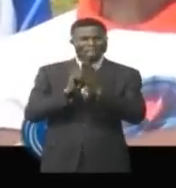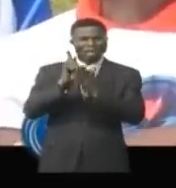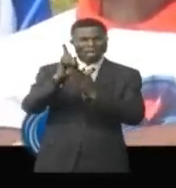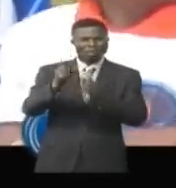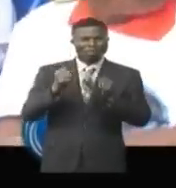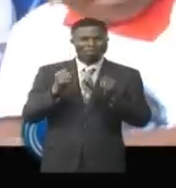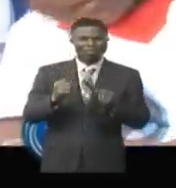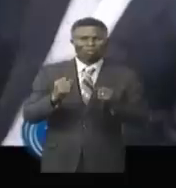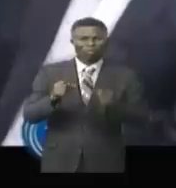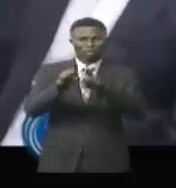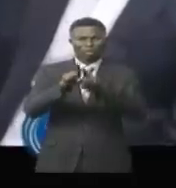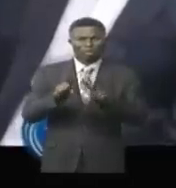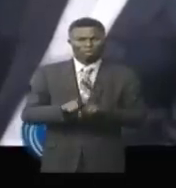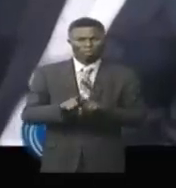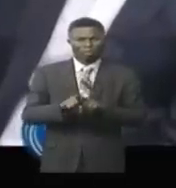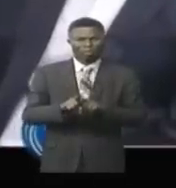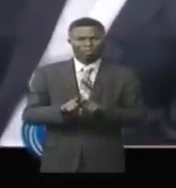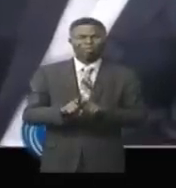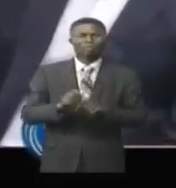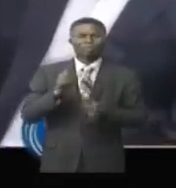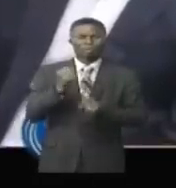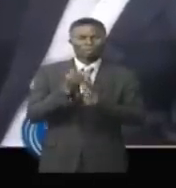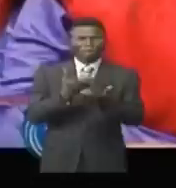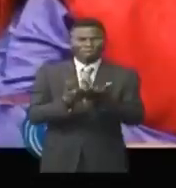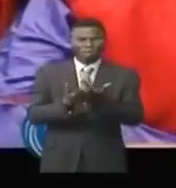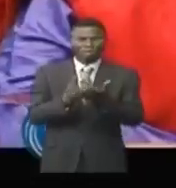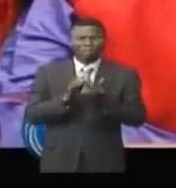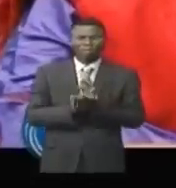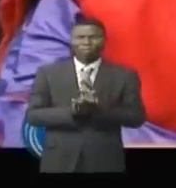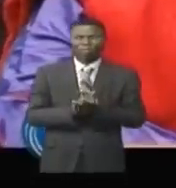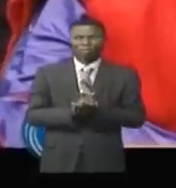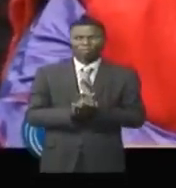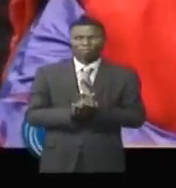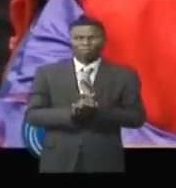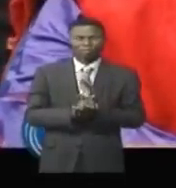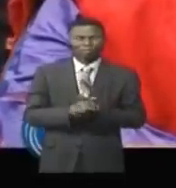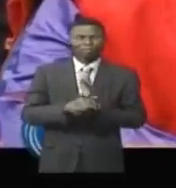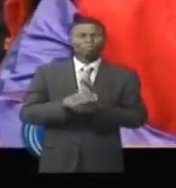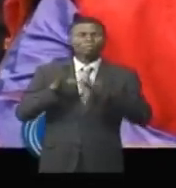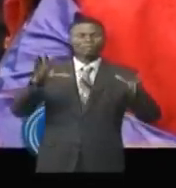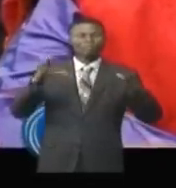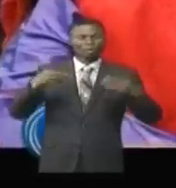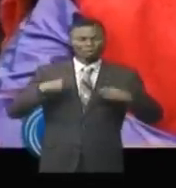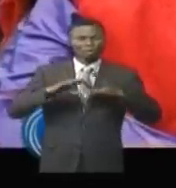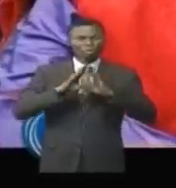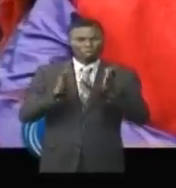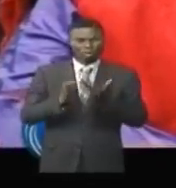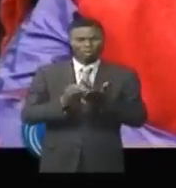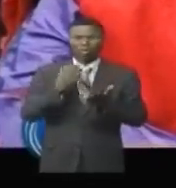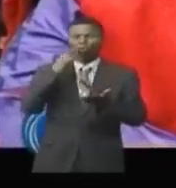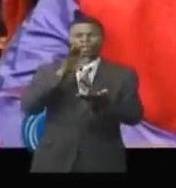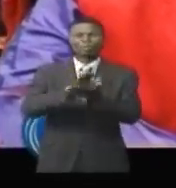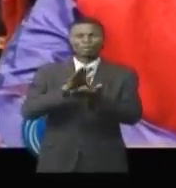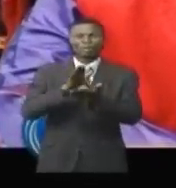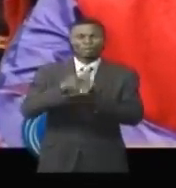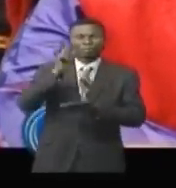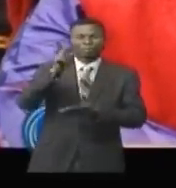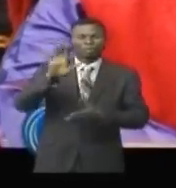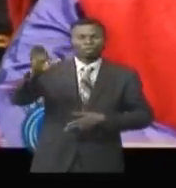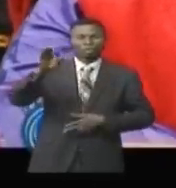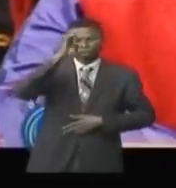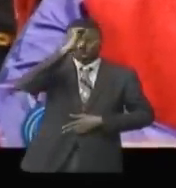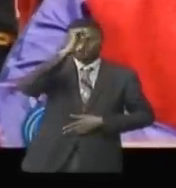durable des prix, même dans les thèmes. Aussi, je tiens toute ma reconnaissance à son Excellence, M.